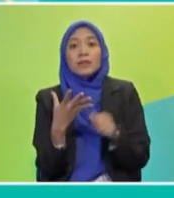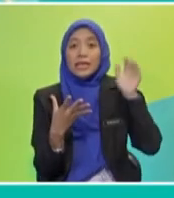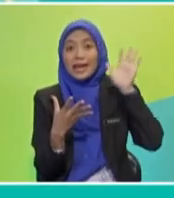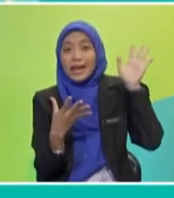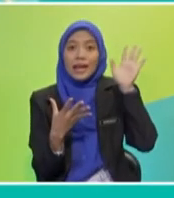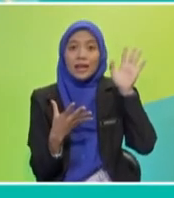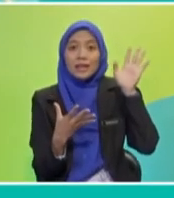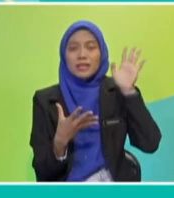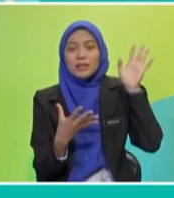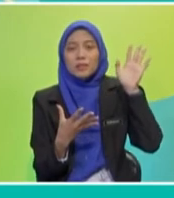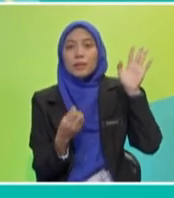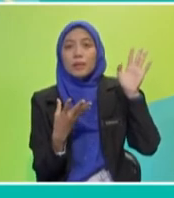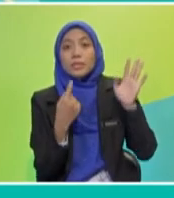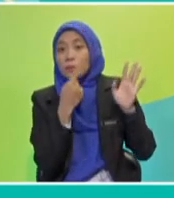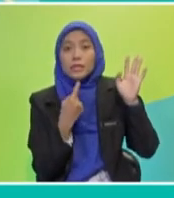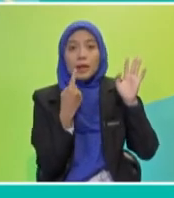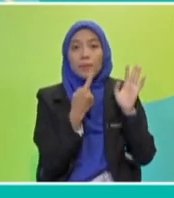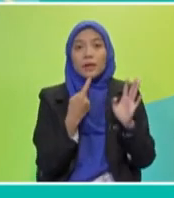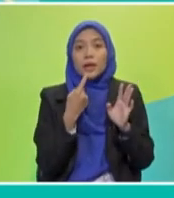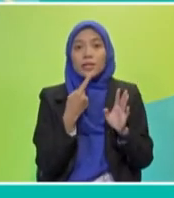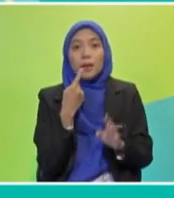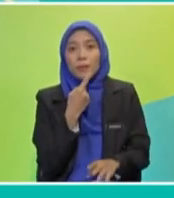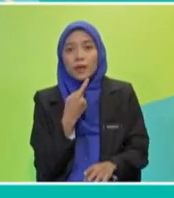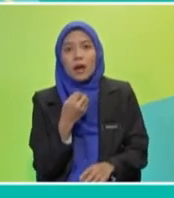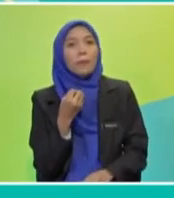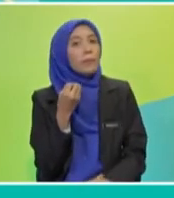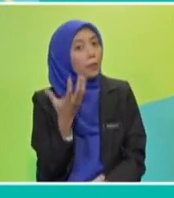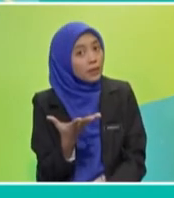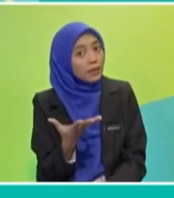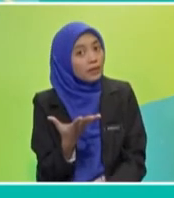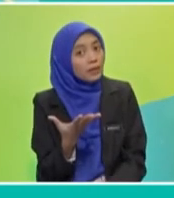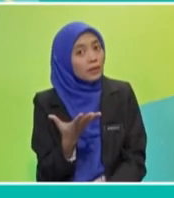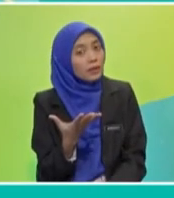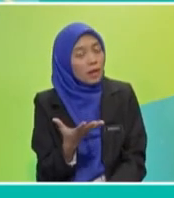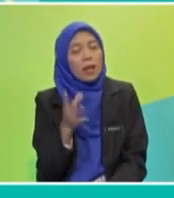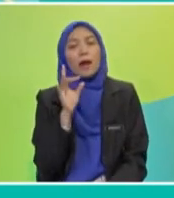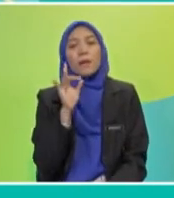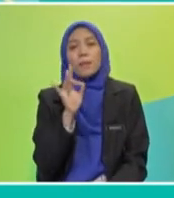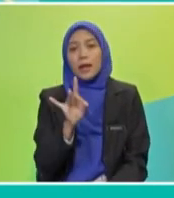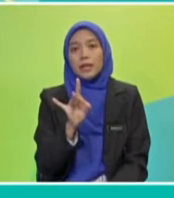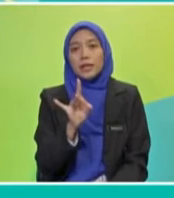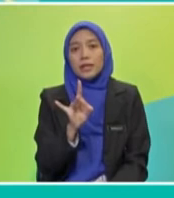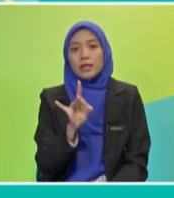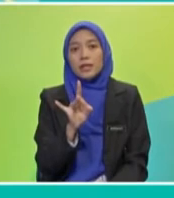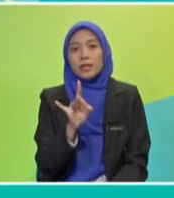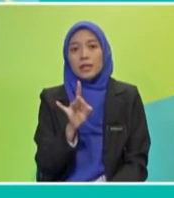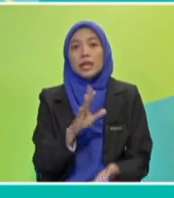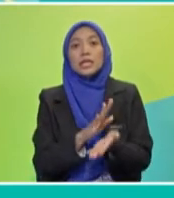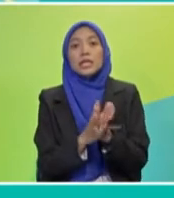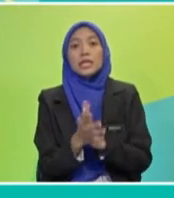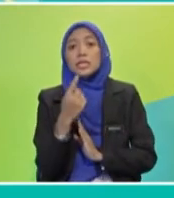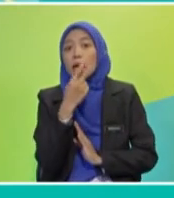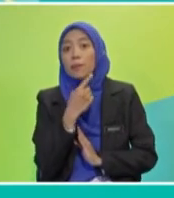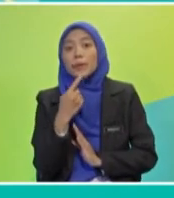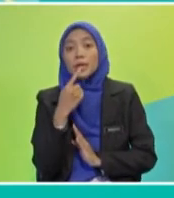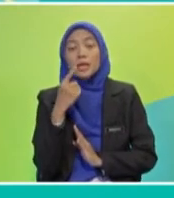Tunjukkan tangan. Siapa tu? Siapa tu? Siapa? Sebut pun boleh. Berapa? 8. 8. Jadi yang menjawab dulu